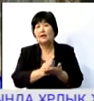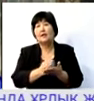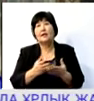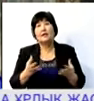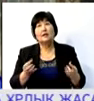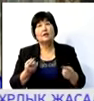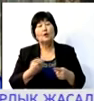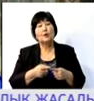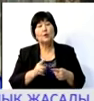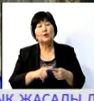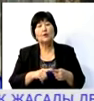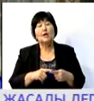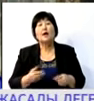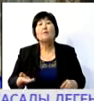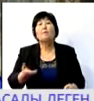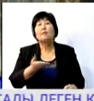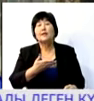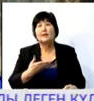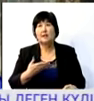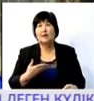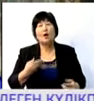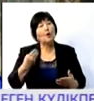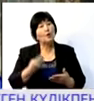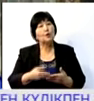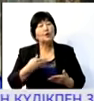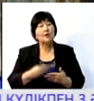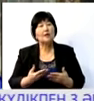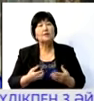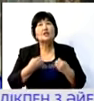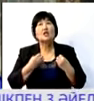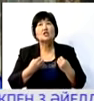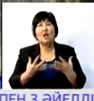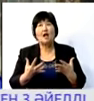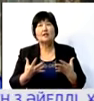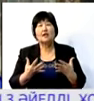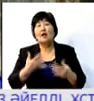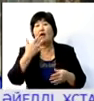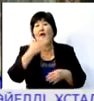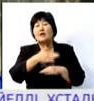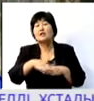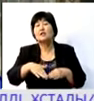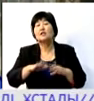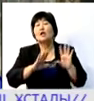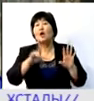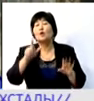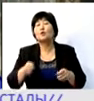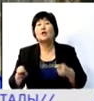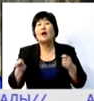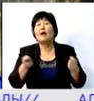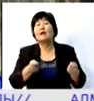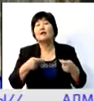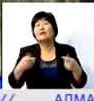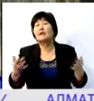Енді осы біздегі құндылықтарымызды жақсы шетелдің режиссерларын әкеліп тарта отырып,